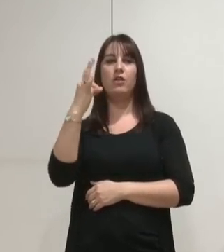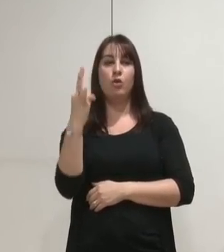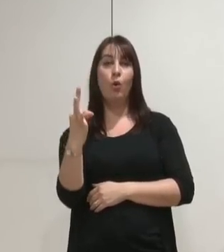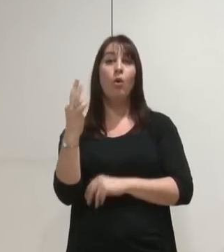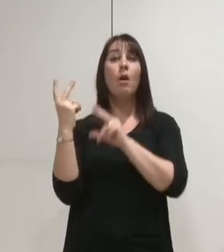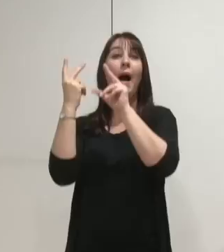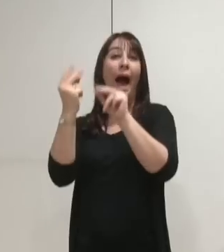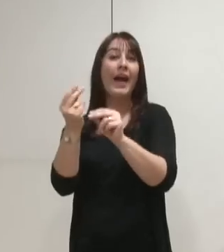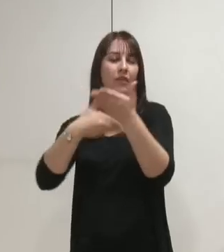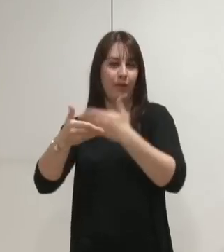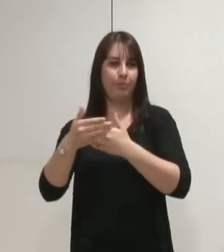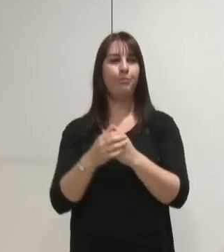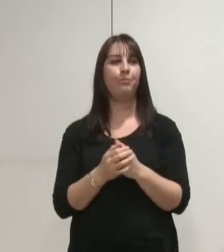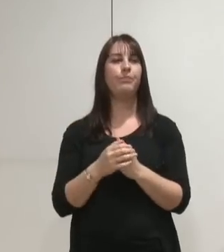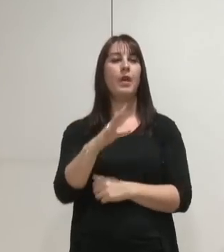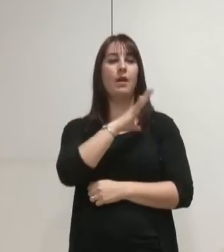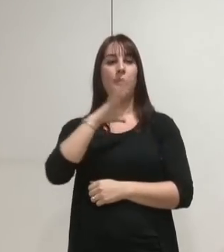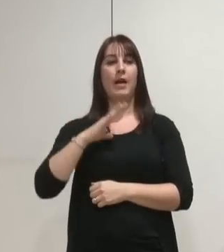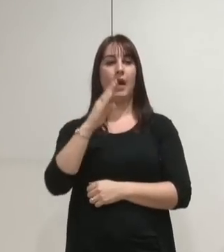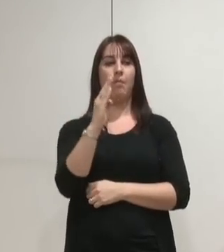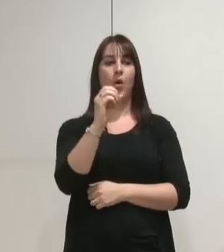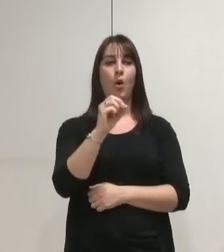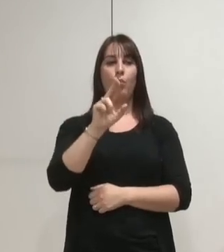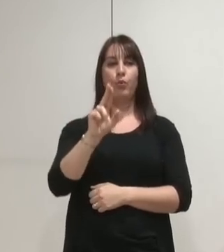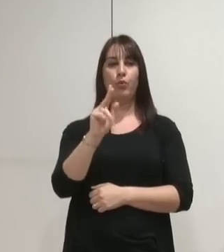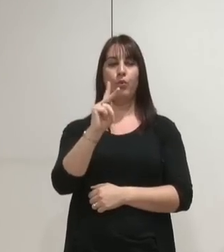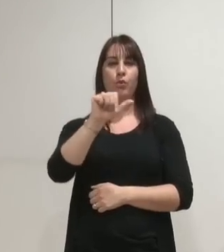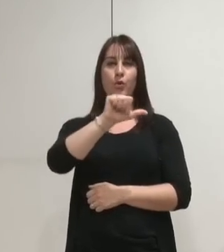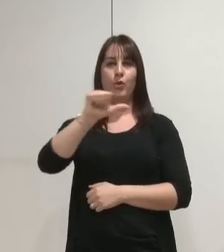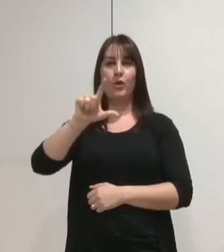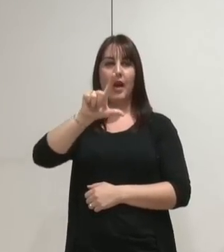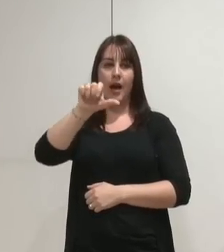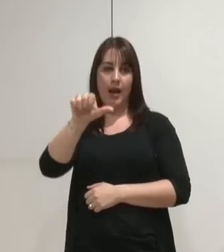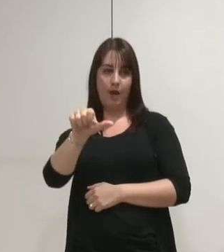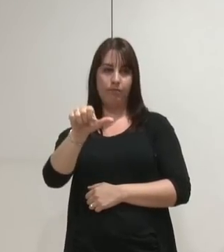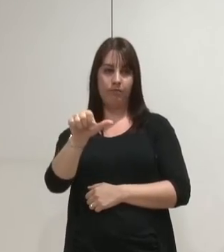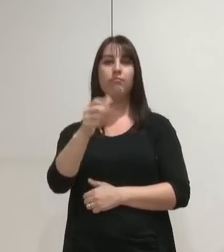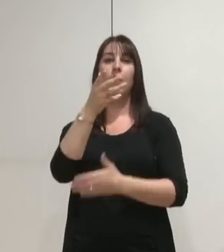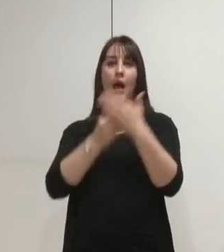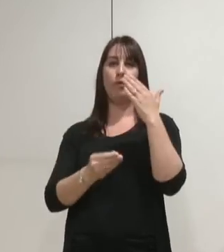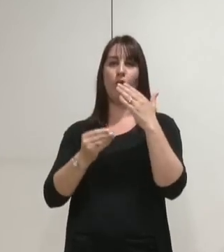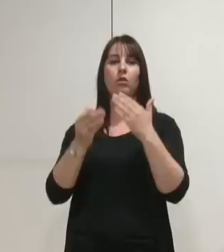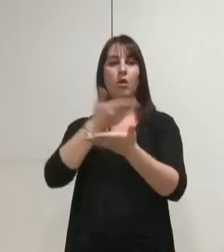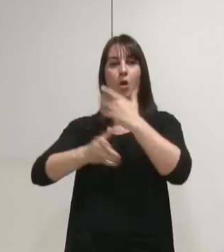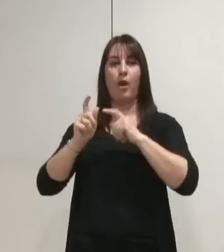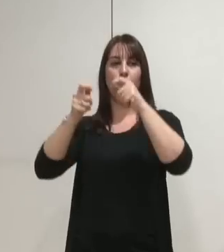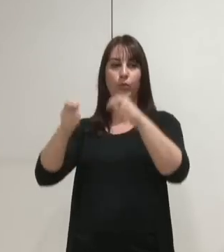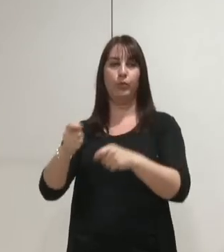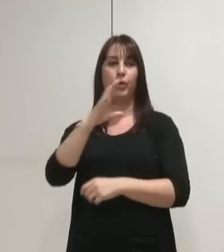arriver euh Lucile Leureux euh Vincent fristau